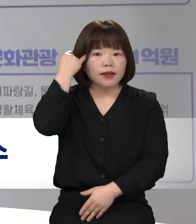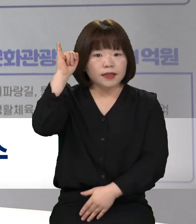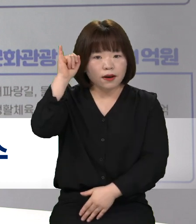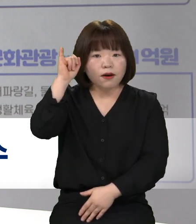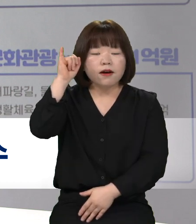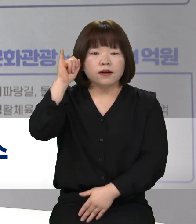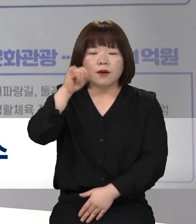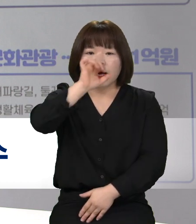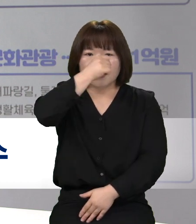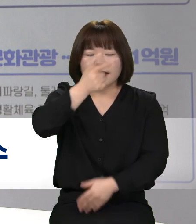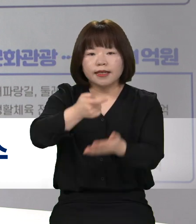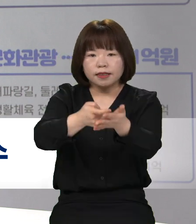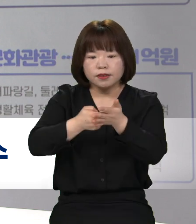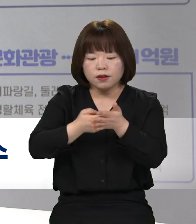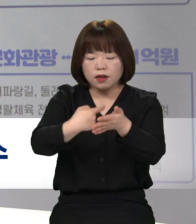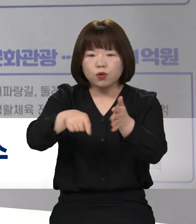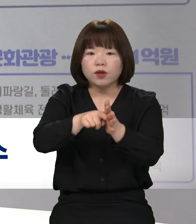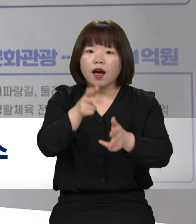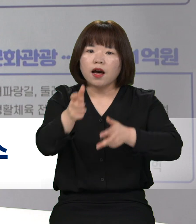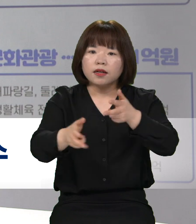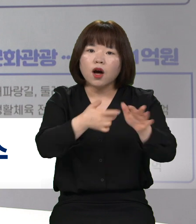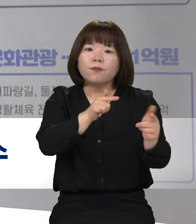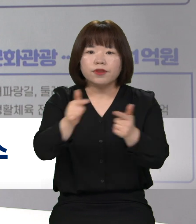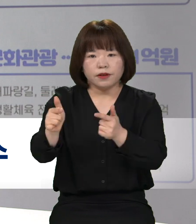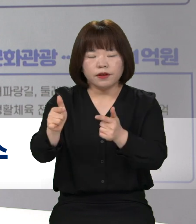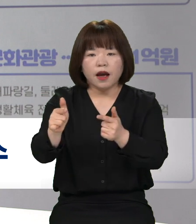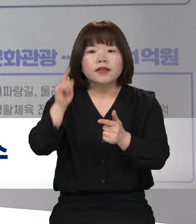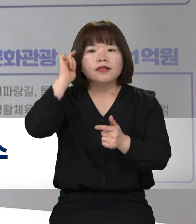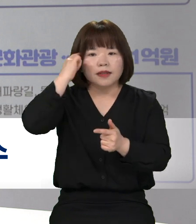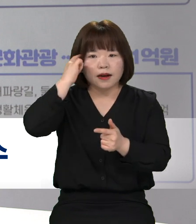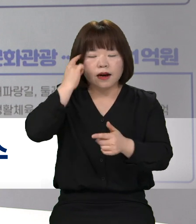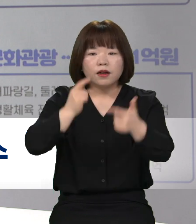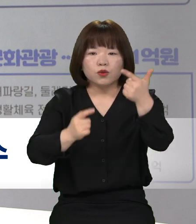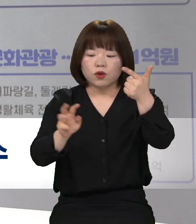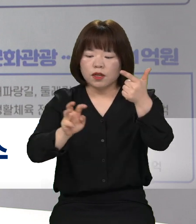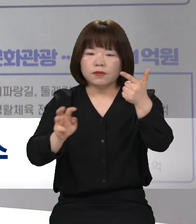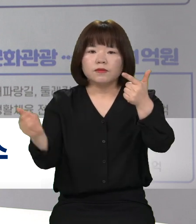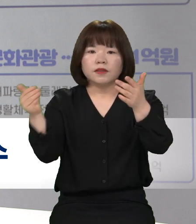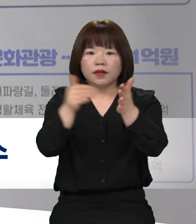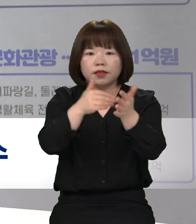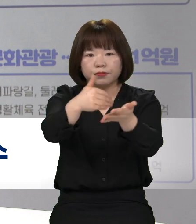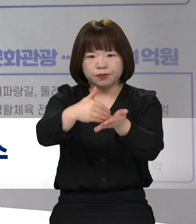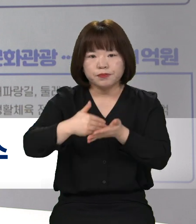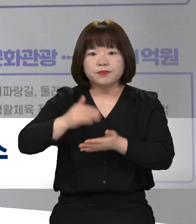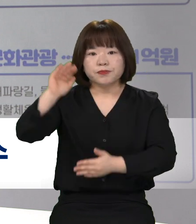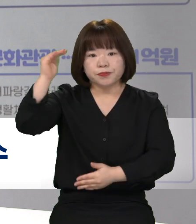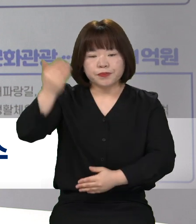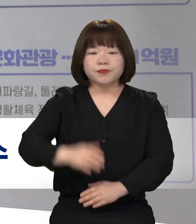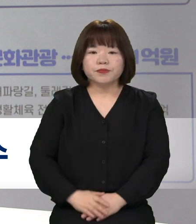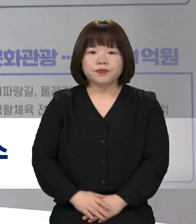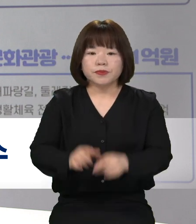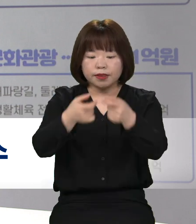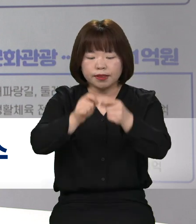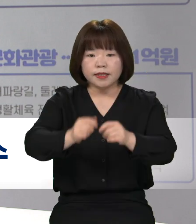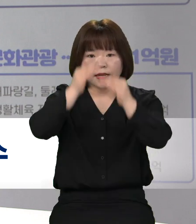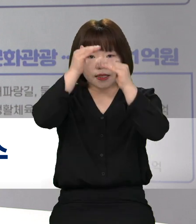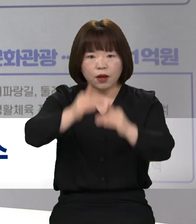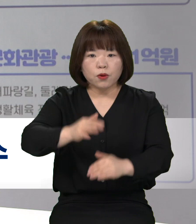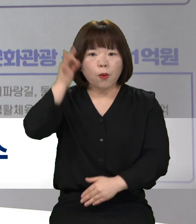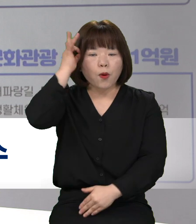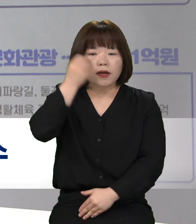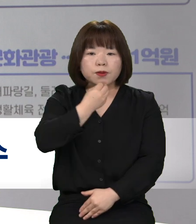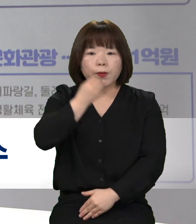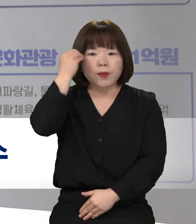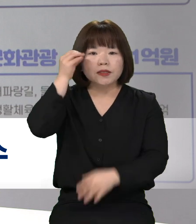예산 낭비 방지 및 예산 절감을 위한 사업 등의 의견을 6월 30일까지 보내주시면 되는데요 자세한 내용은